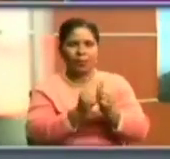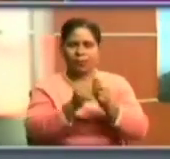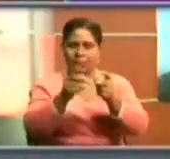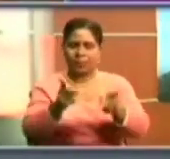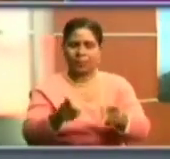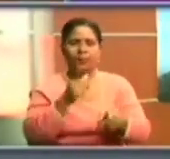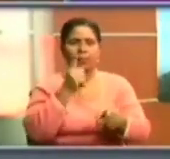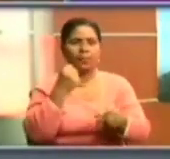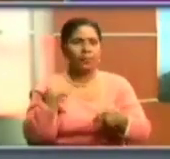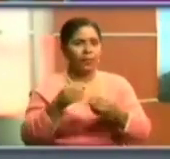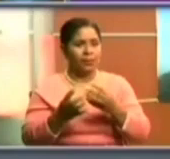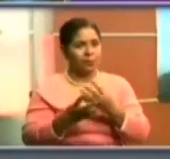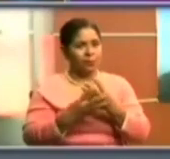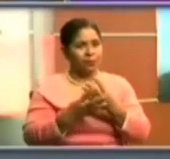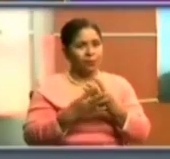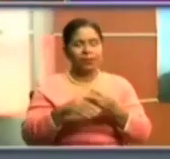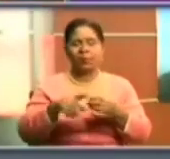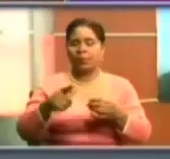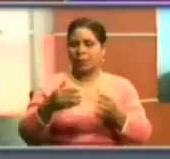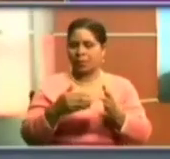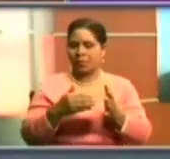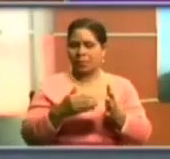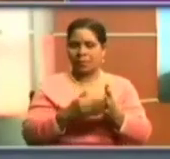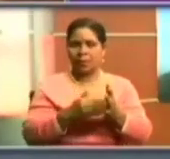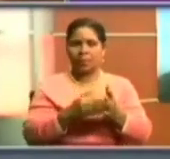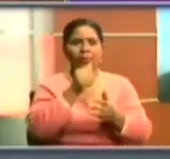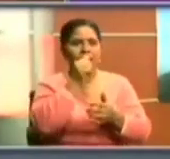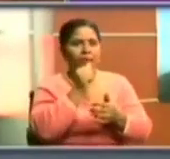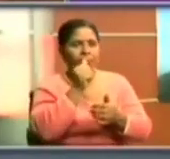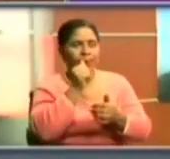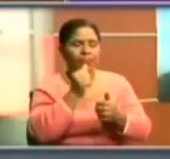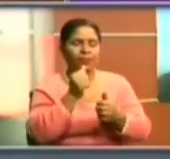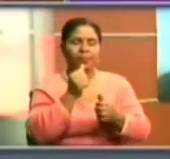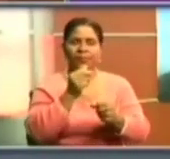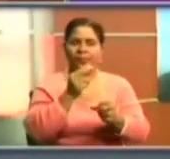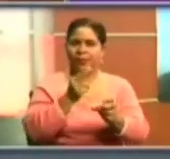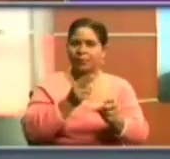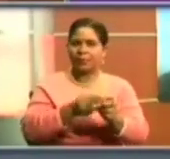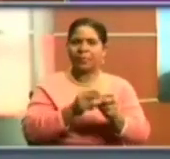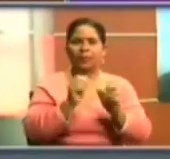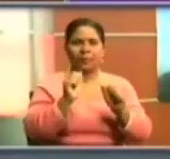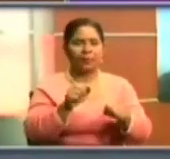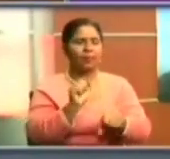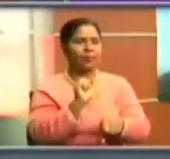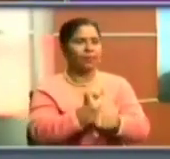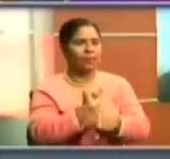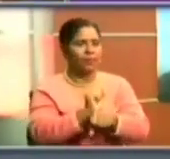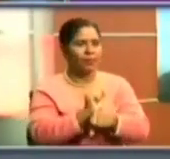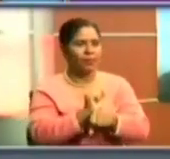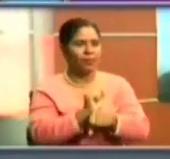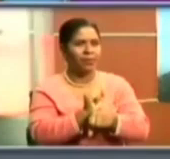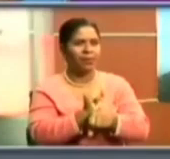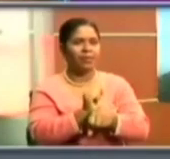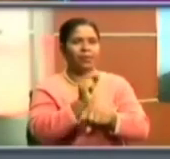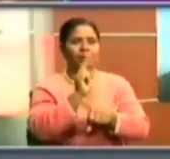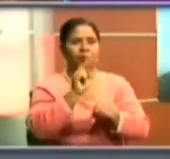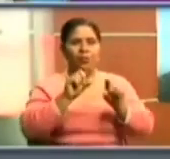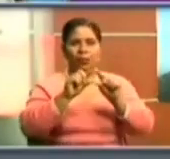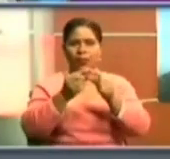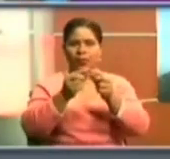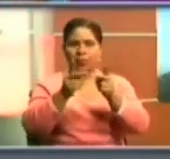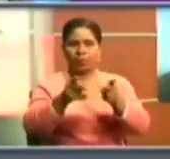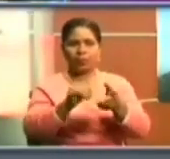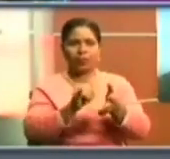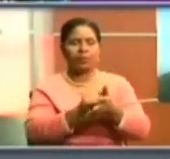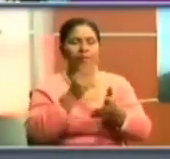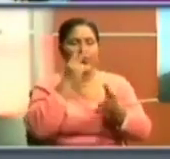monde qui est condamné. Nous avons un ensemble de monde qui est en détention préventive prolongée. Donc, nous supposons travailler sur deux catégories de dossiers.